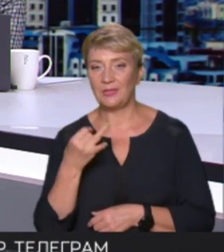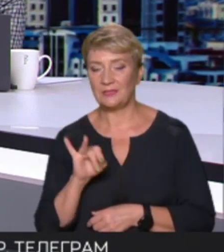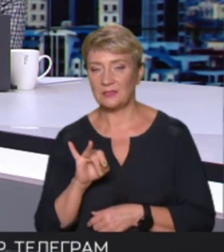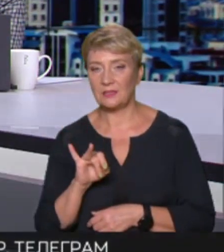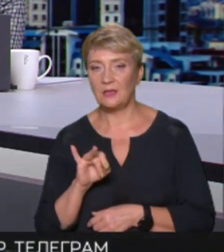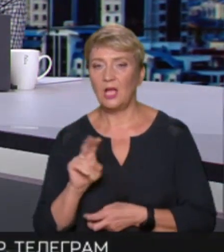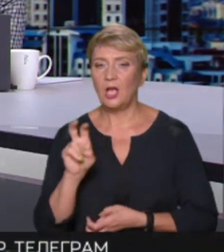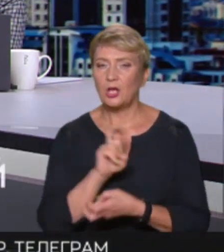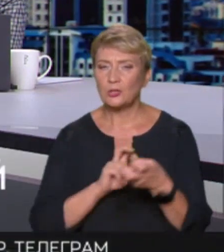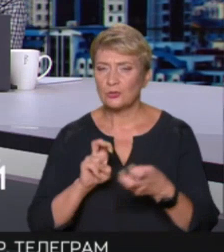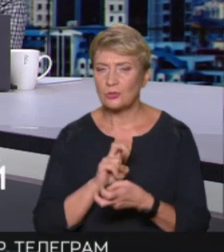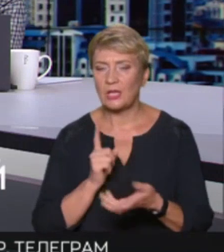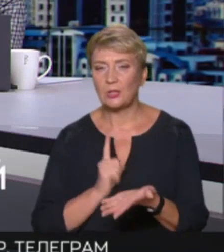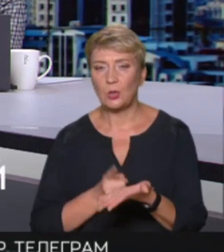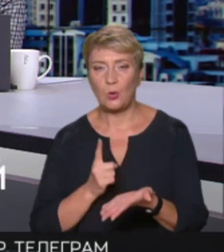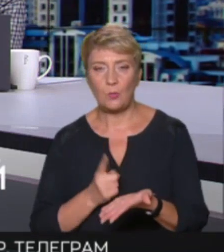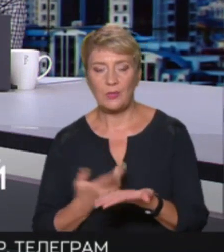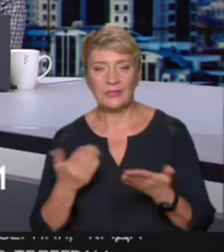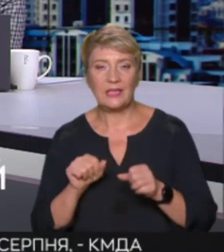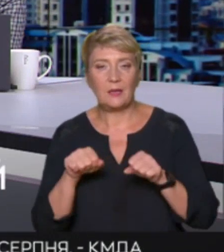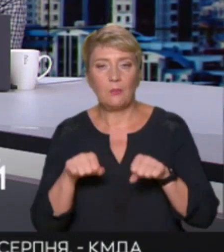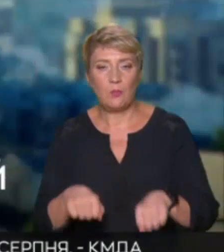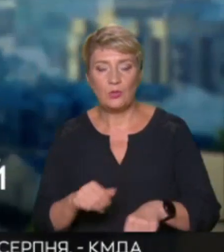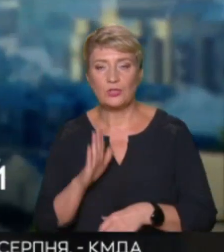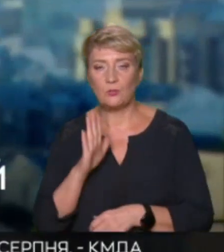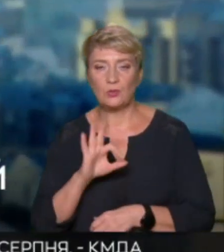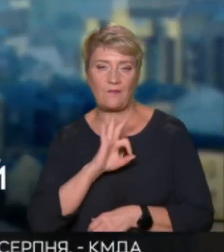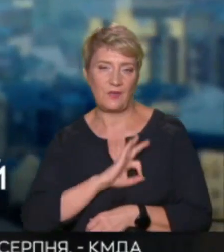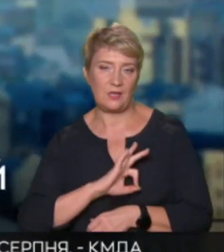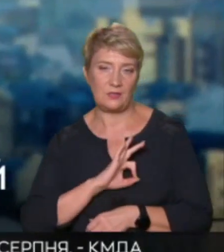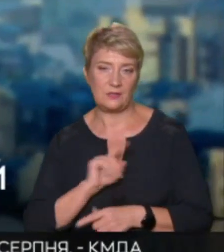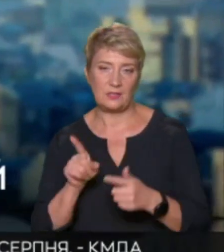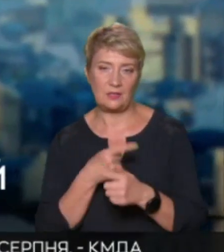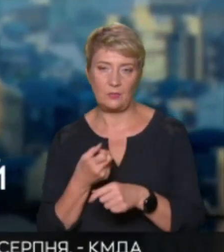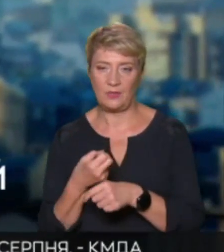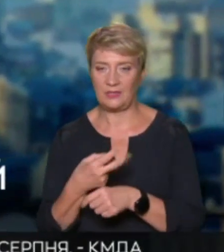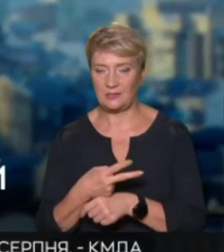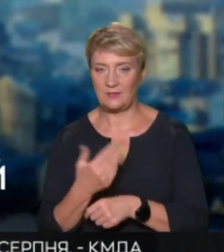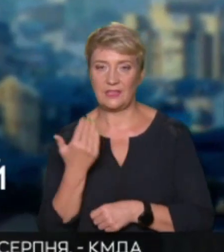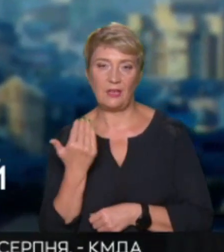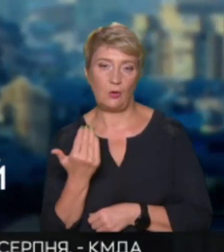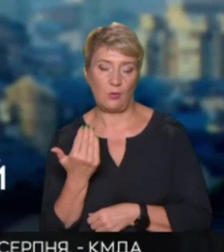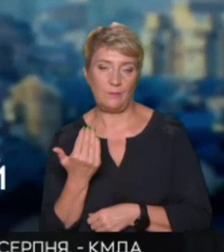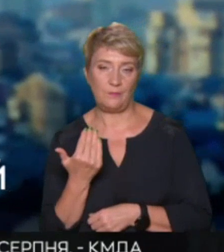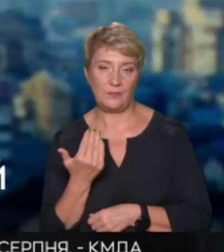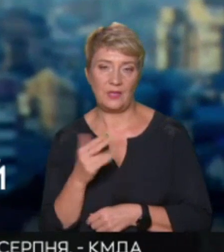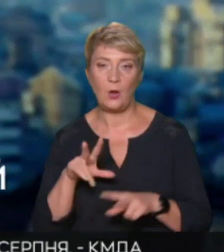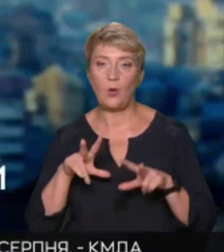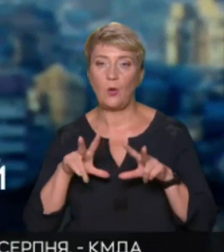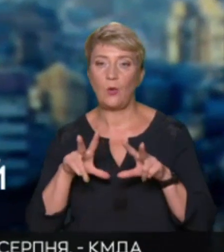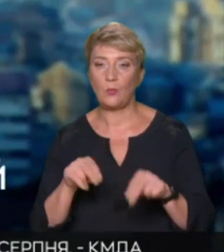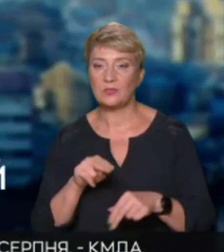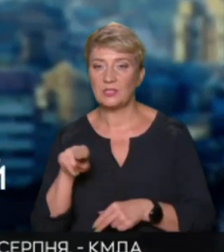шукали компромат, який можна буде використати, аби дискредитувати його. І обіцяє